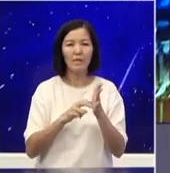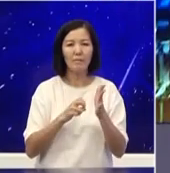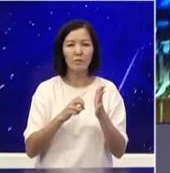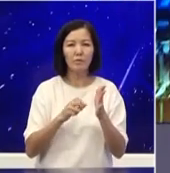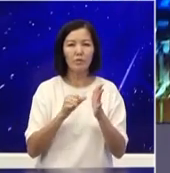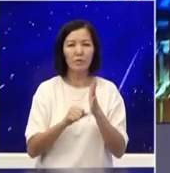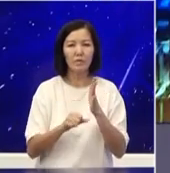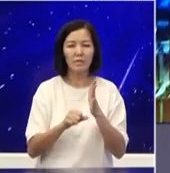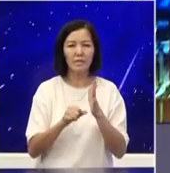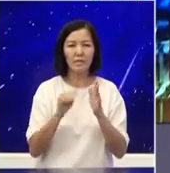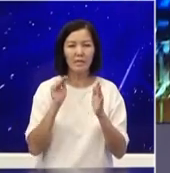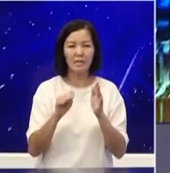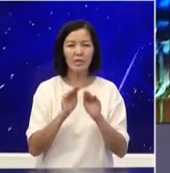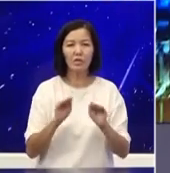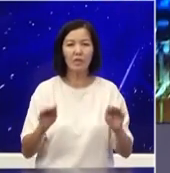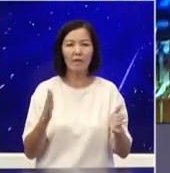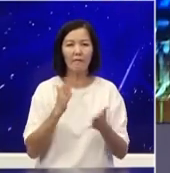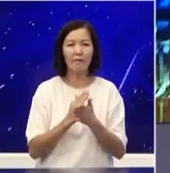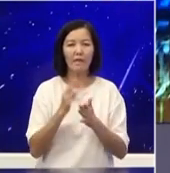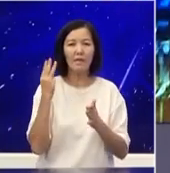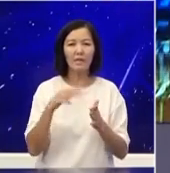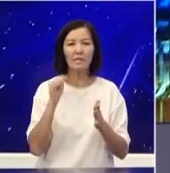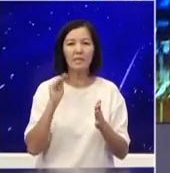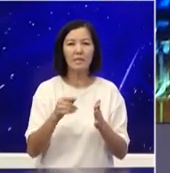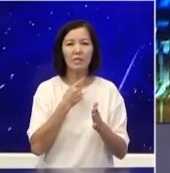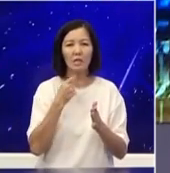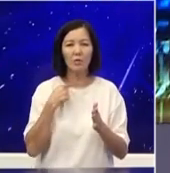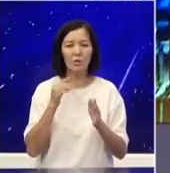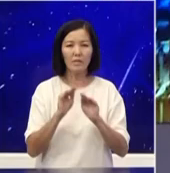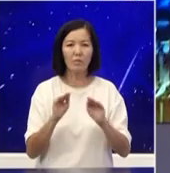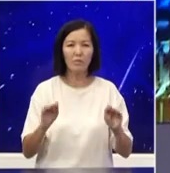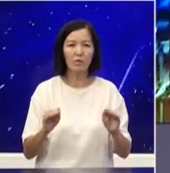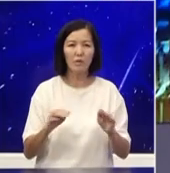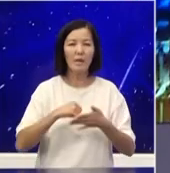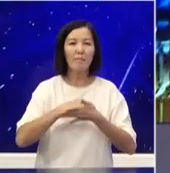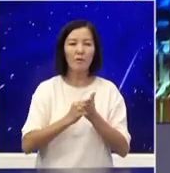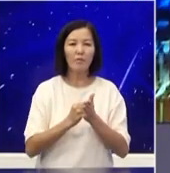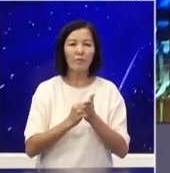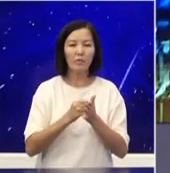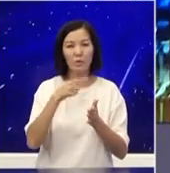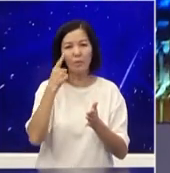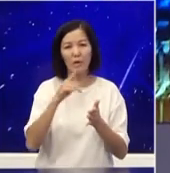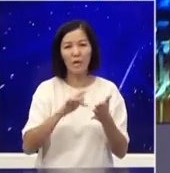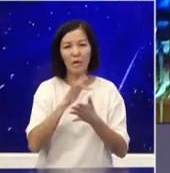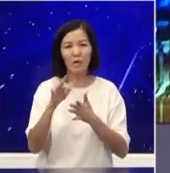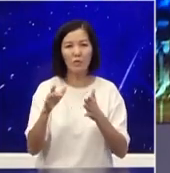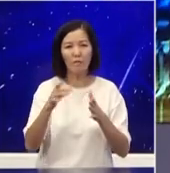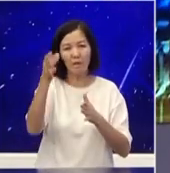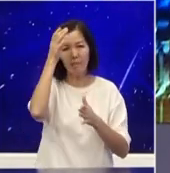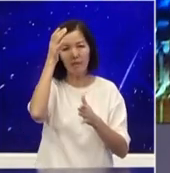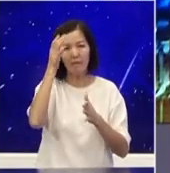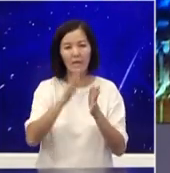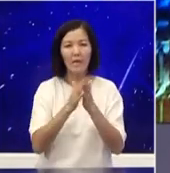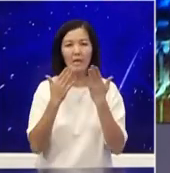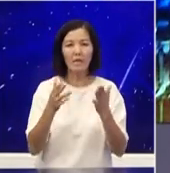тысяч мальчишек и девчонок, в том числе и 30 тысяч талдыкурганских учащихся. По утверждению специалистов городского отдела образования, книжный